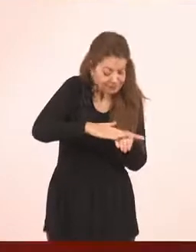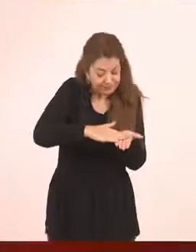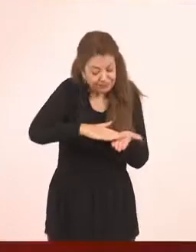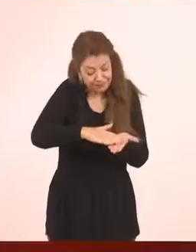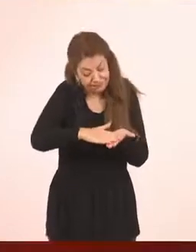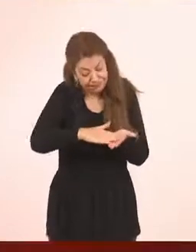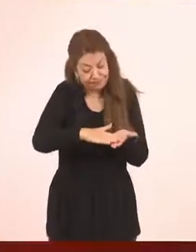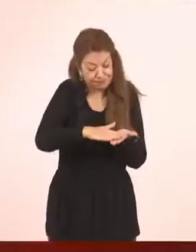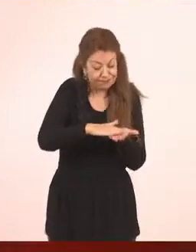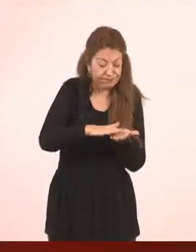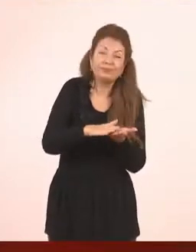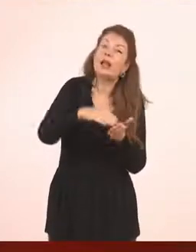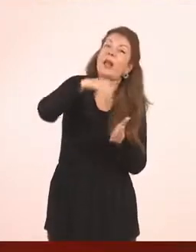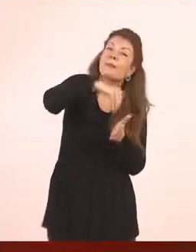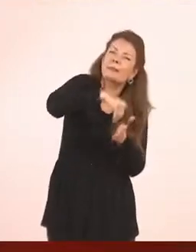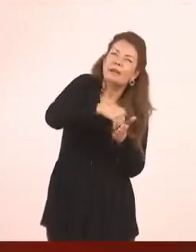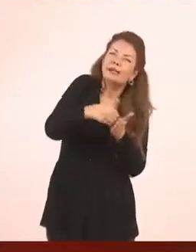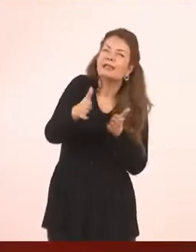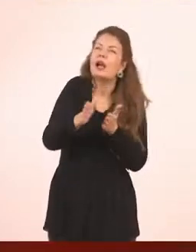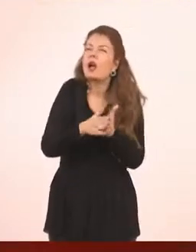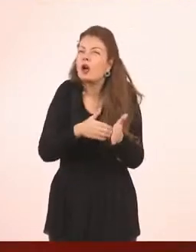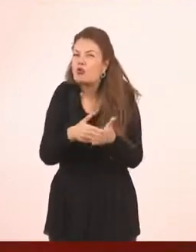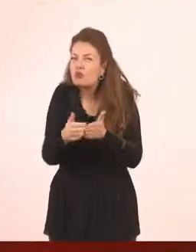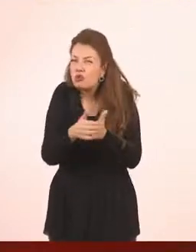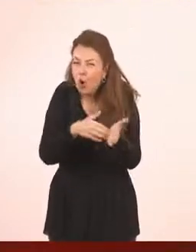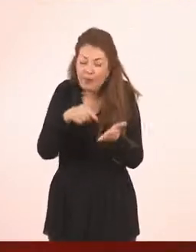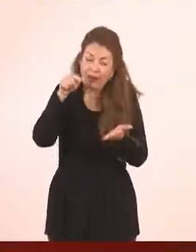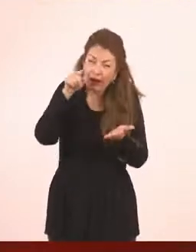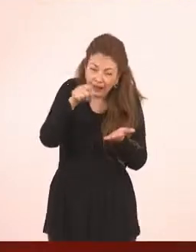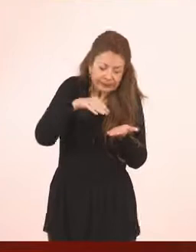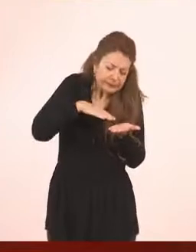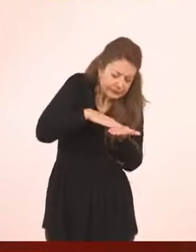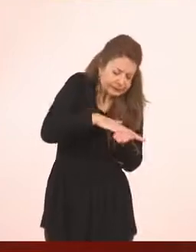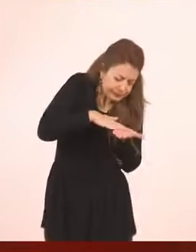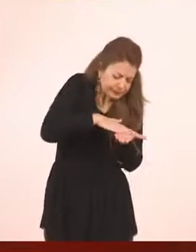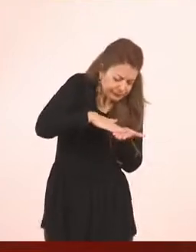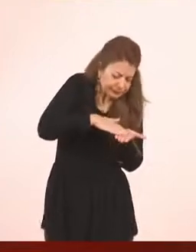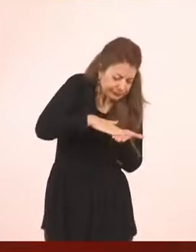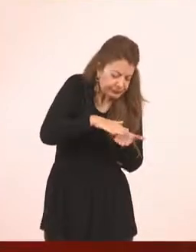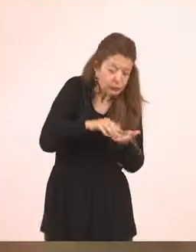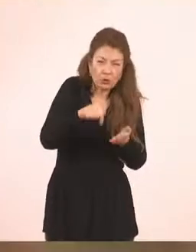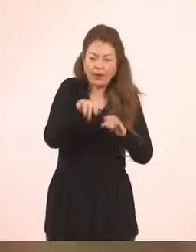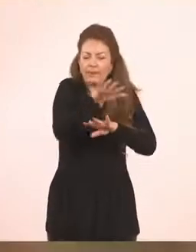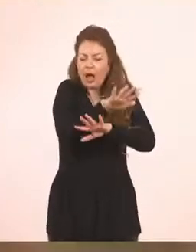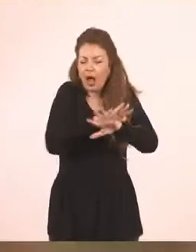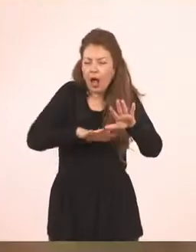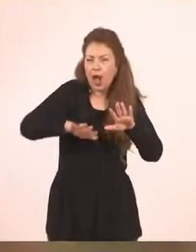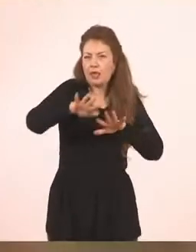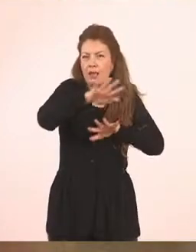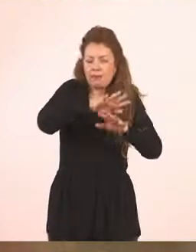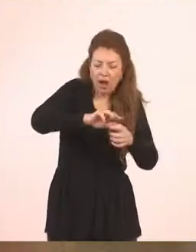να δούμε. Και άμπρα κατάμπρα, και λάδι και ξύδι, και κάνε μάγε μου